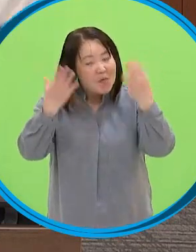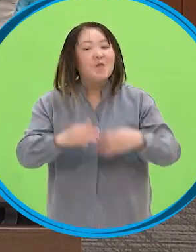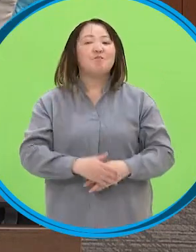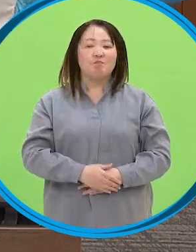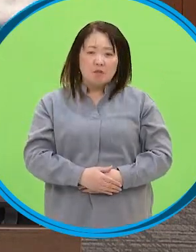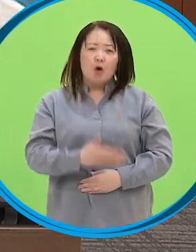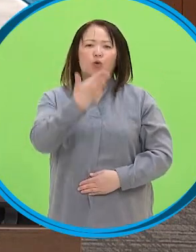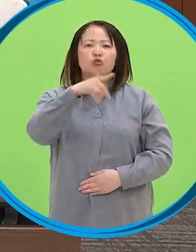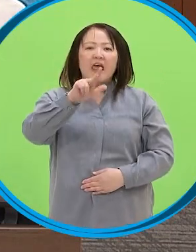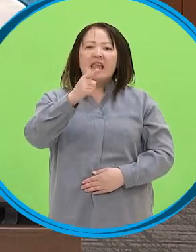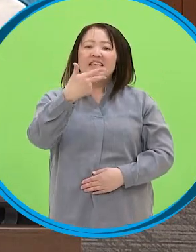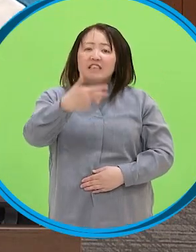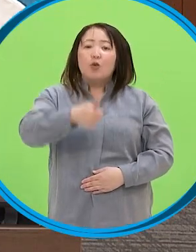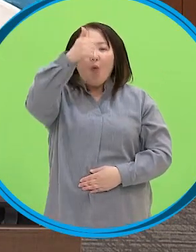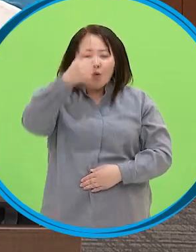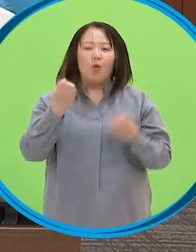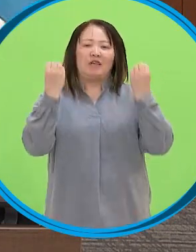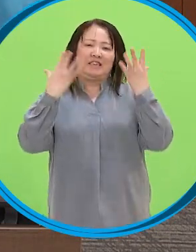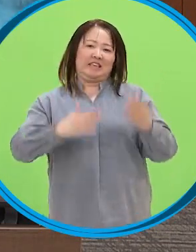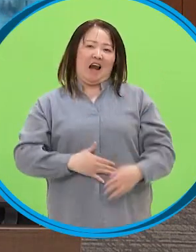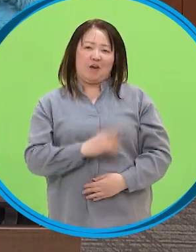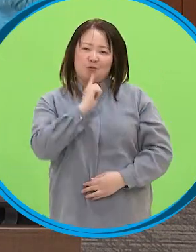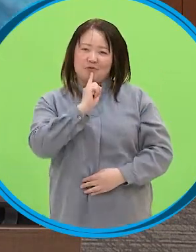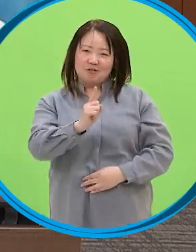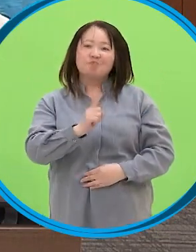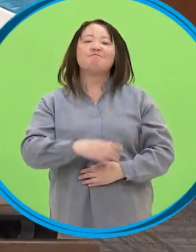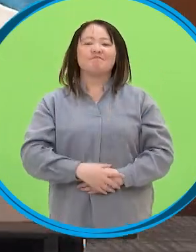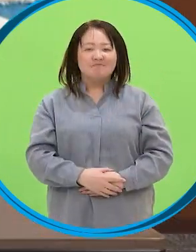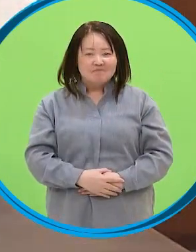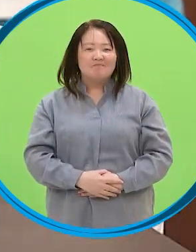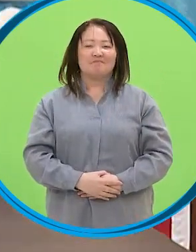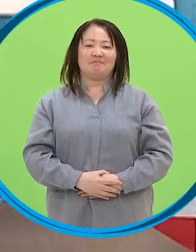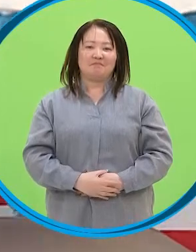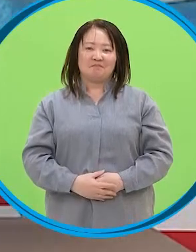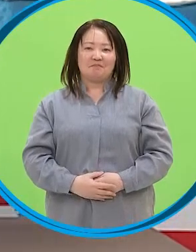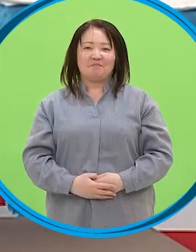ございます。クレシ町の新原義明です。